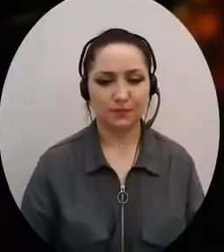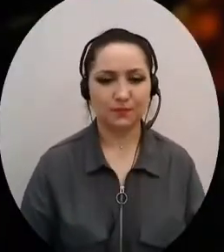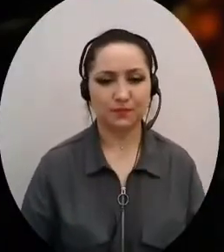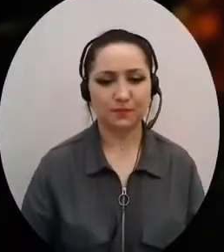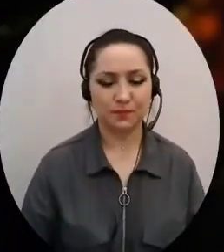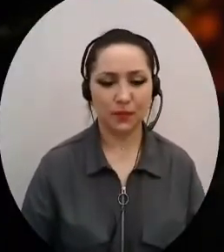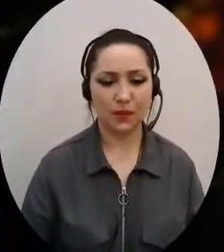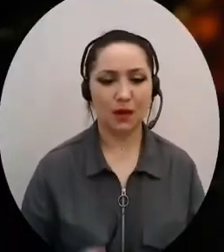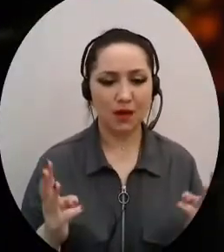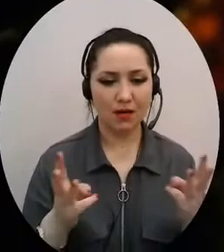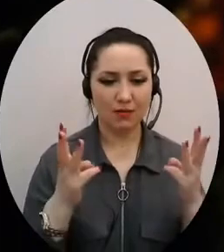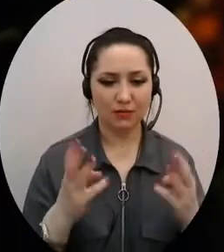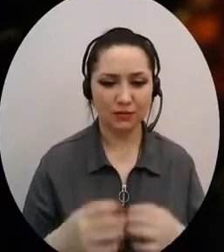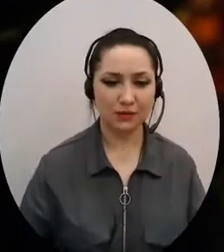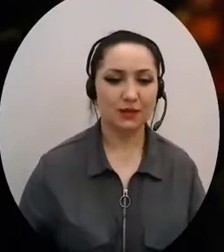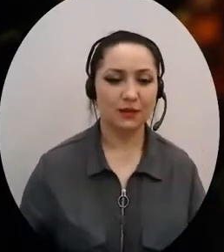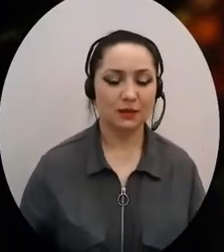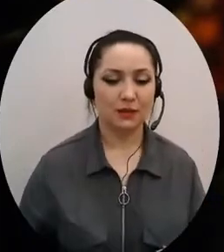Огонь.